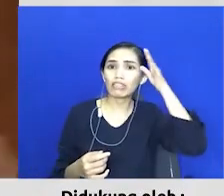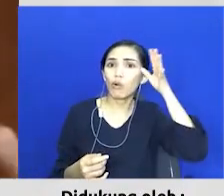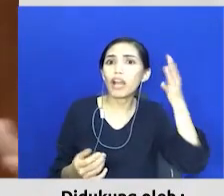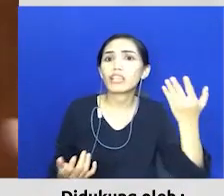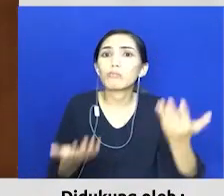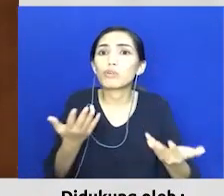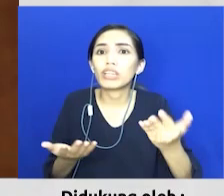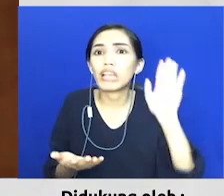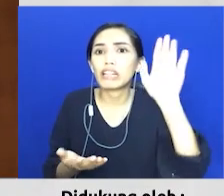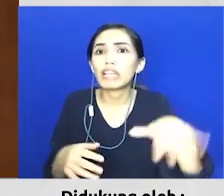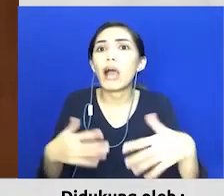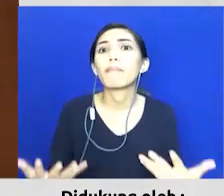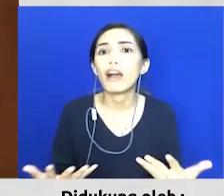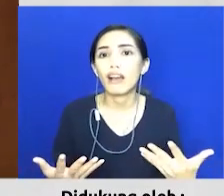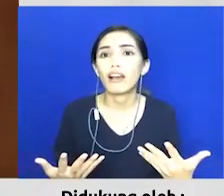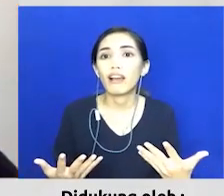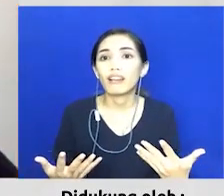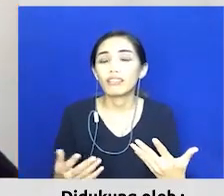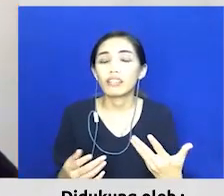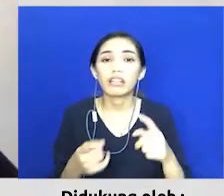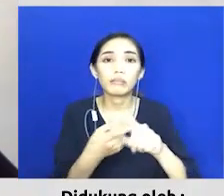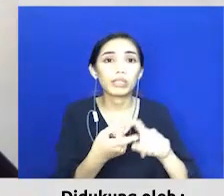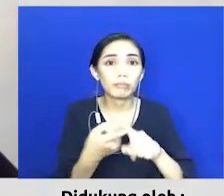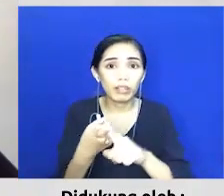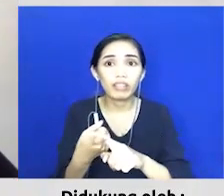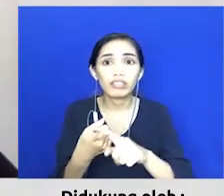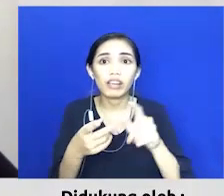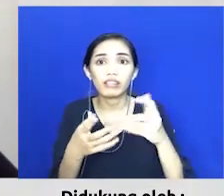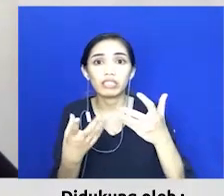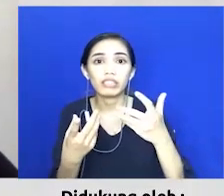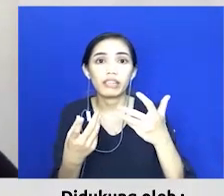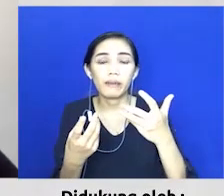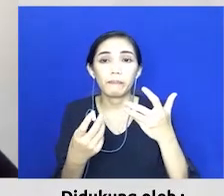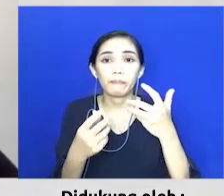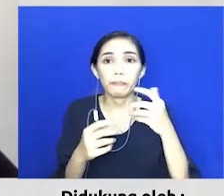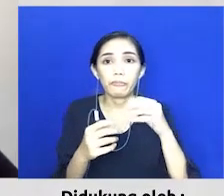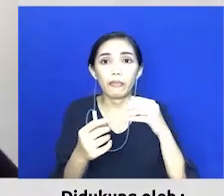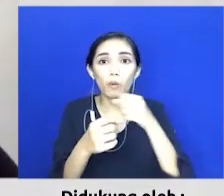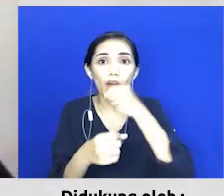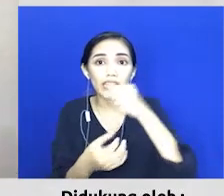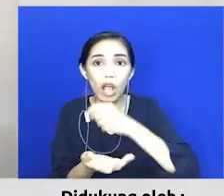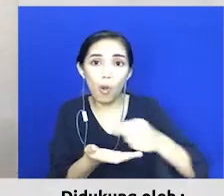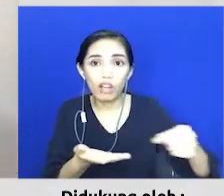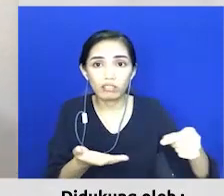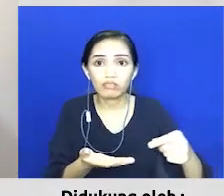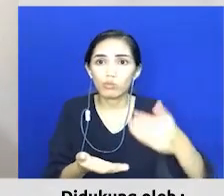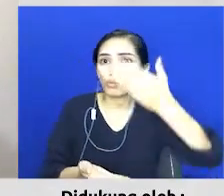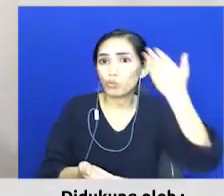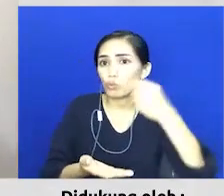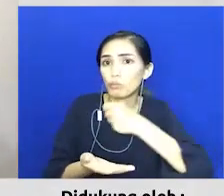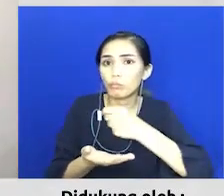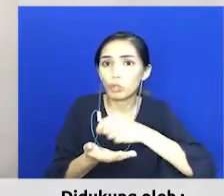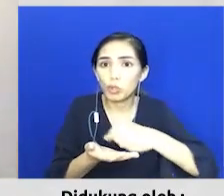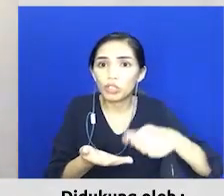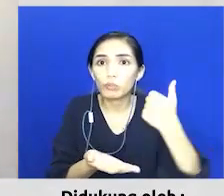sendiri pun mungkin nanti tidak tahu lagi bagaimana, ya kan? Ya kan? Ya. Teman-teman kita yang di pers, ya. Sekarang,